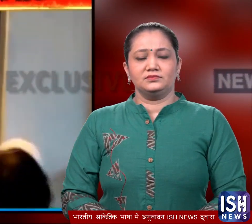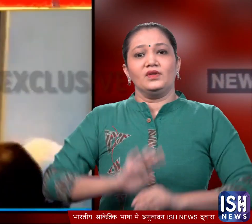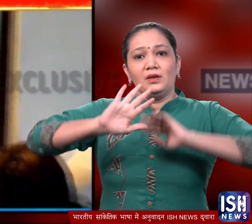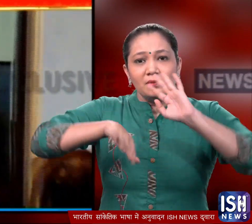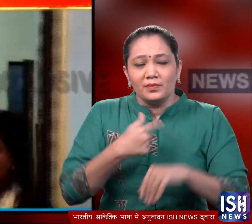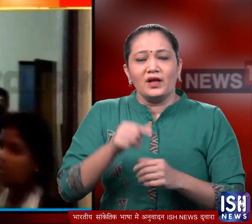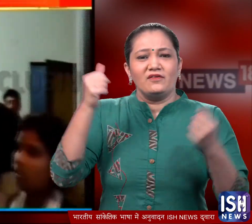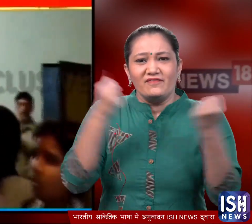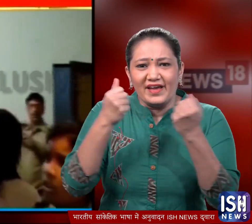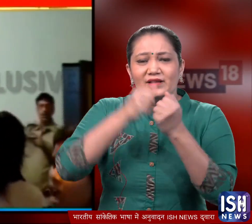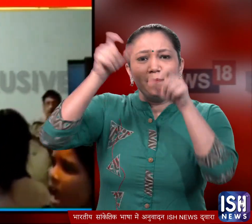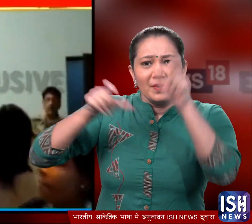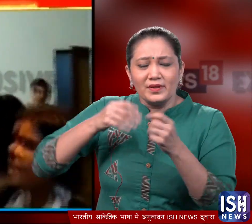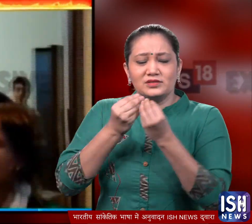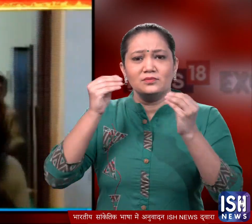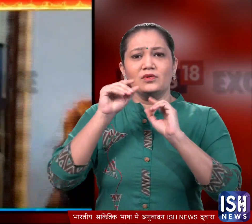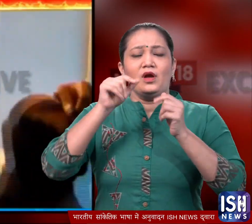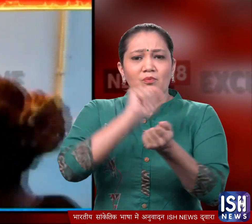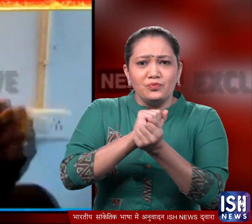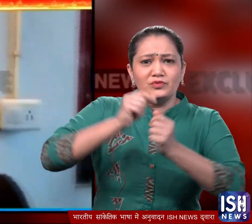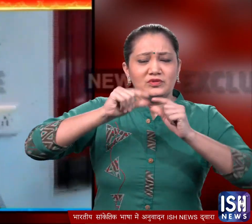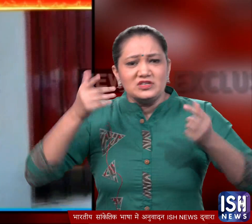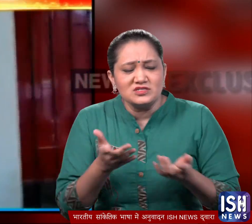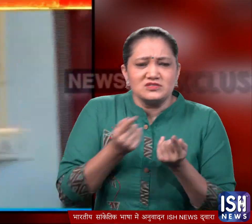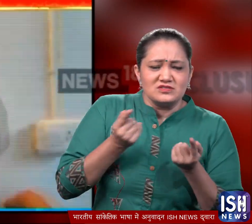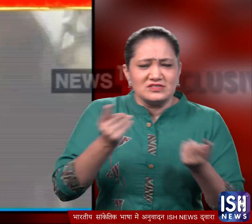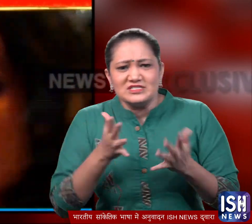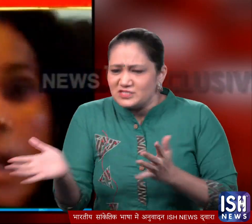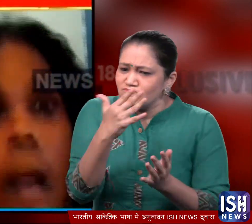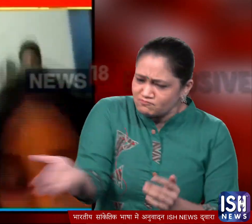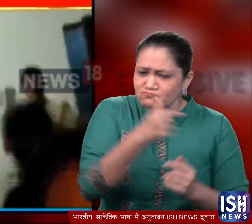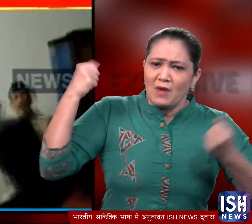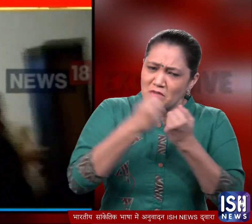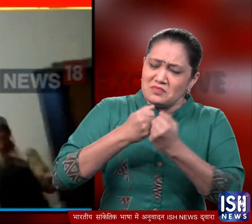इतना ही नहीं, हंगामा कर रहे कुछ लोग पुलिस वालों को पीटने के लिए उकसाते हुए भी सुने गए।